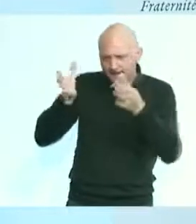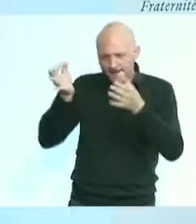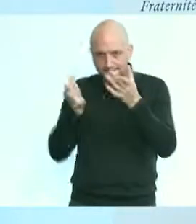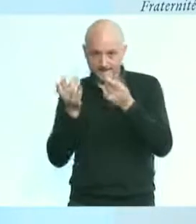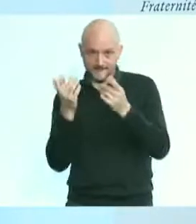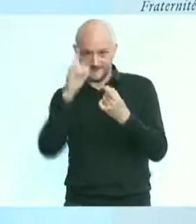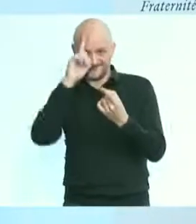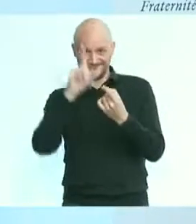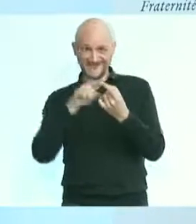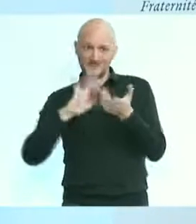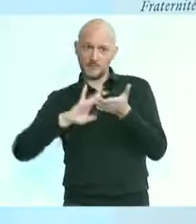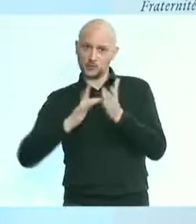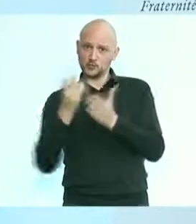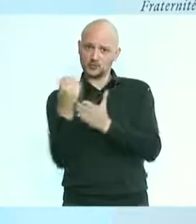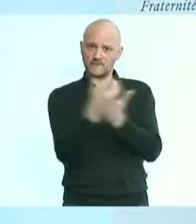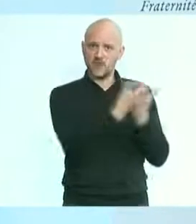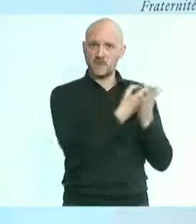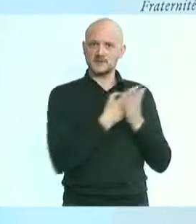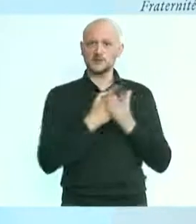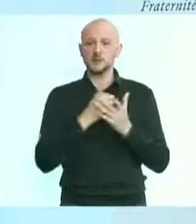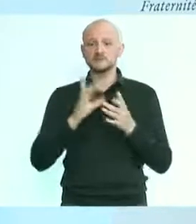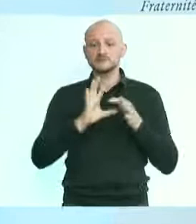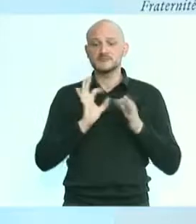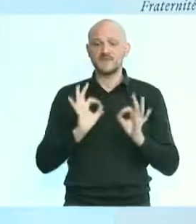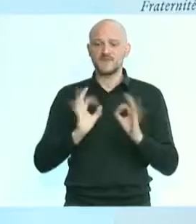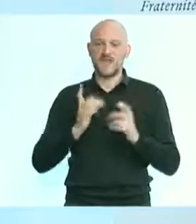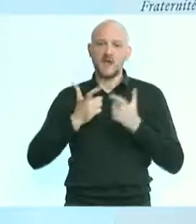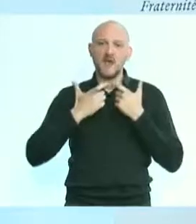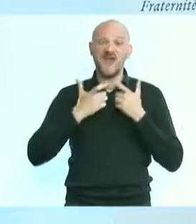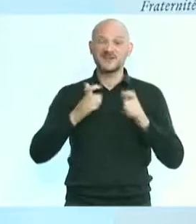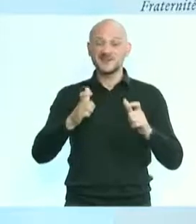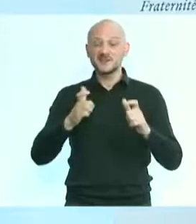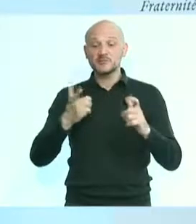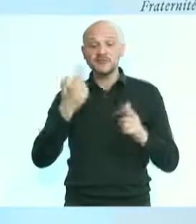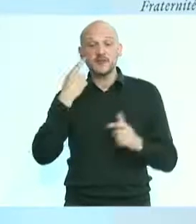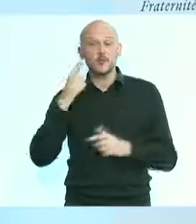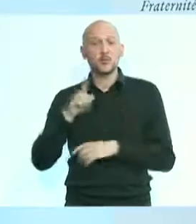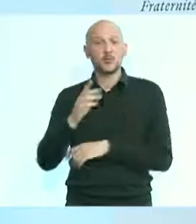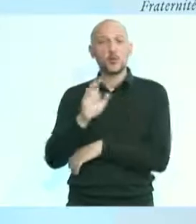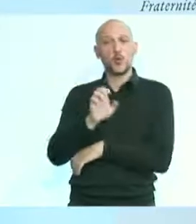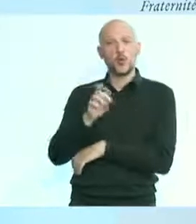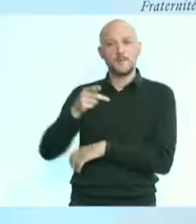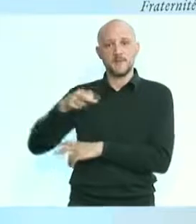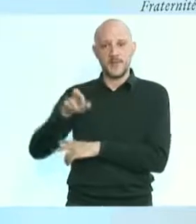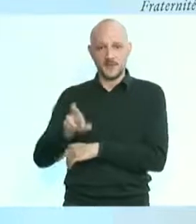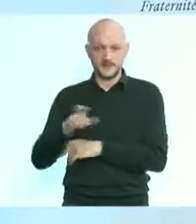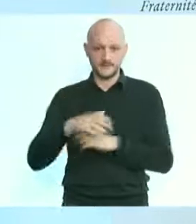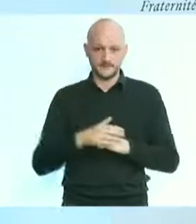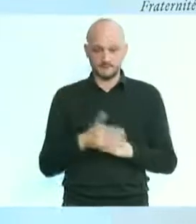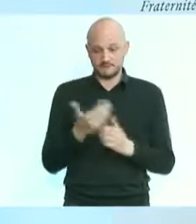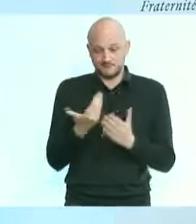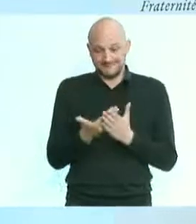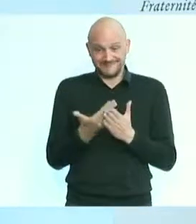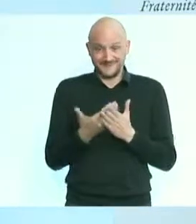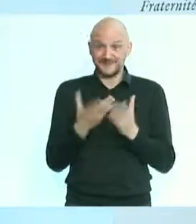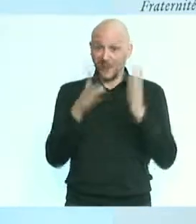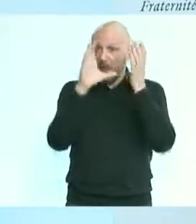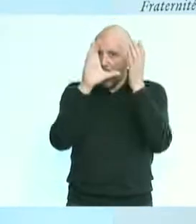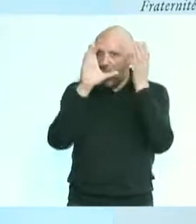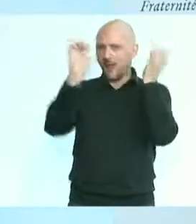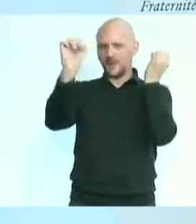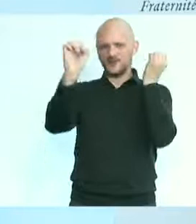à l'accessibilité des établissements recevant du public. Donc c'est une collecte et les ambassadeurs de l'accessibilité vont aider